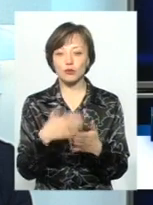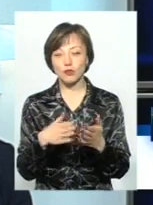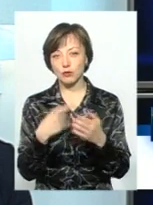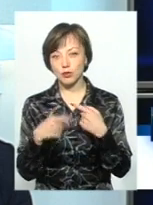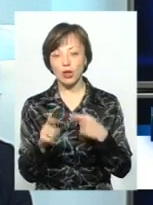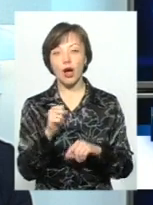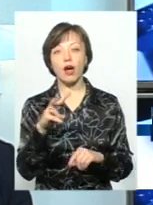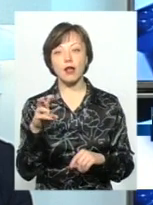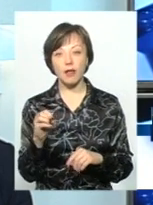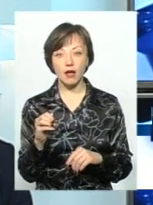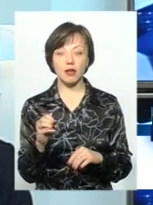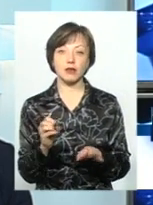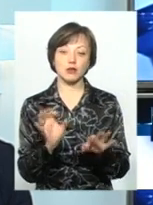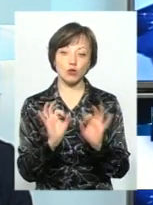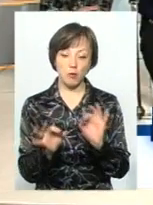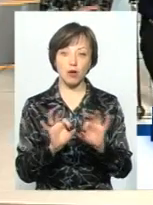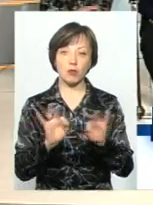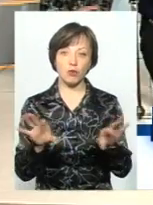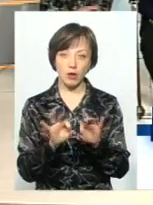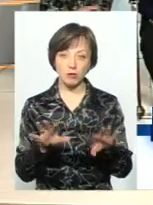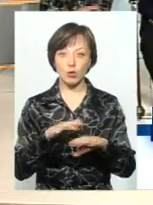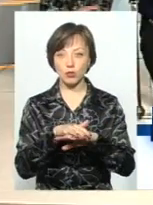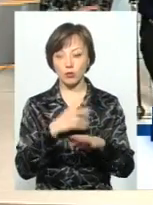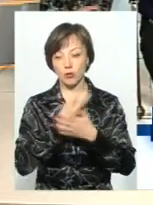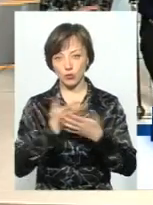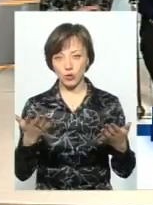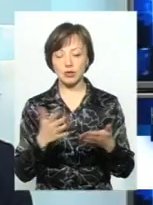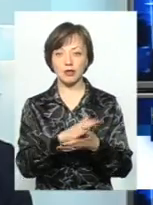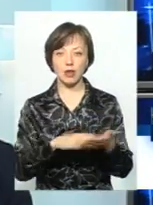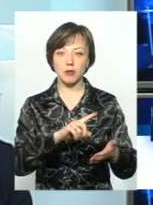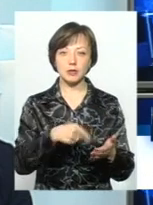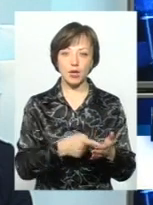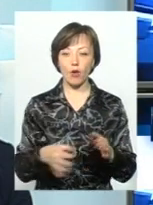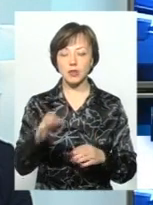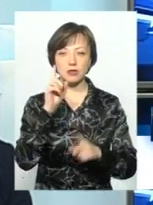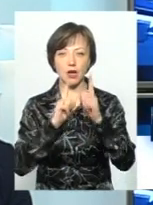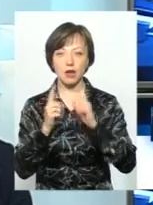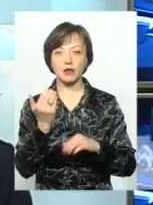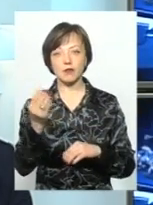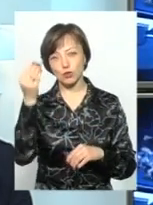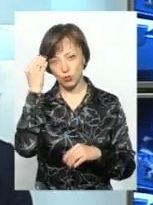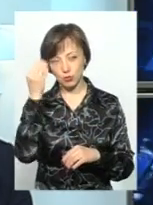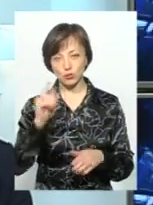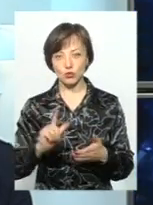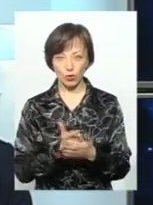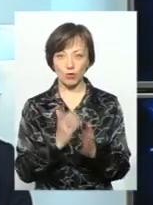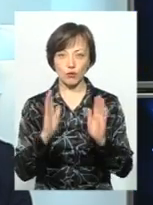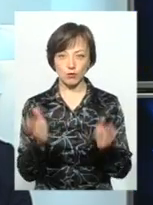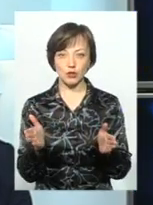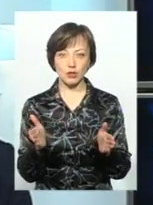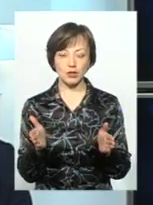Але з адекватним поясненням якихось розрахунків, прозоро і так далі. Міська та обласна рада, на вашу думку, вона знову буде